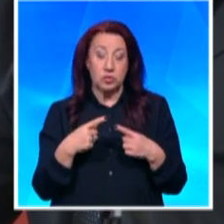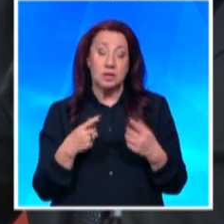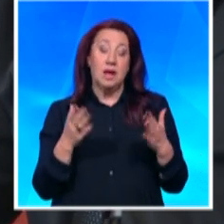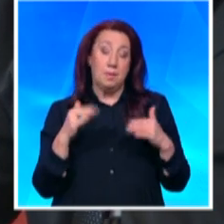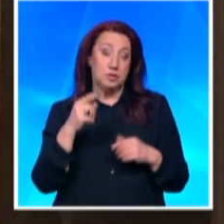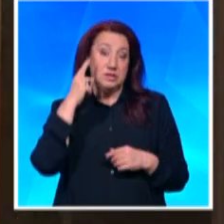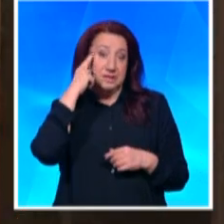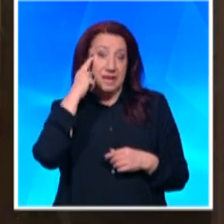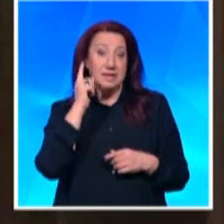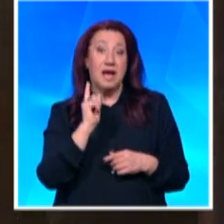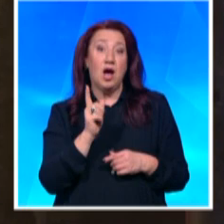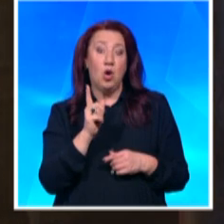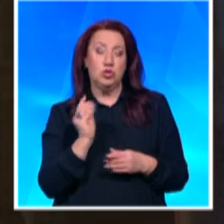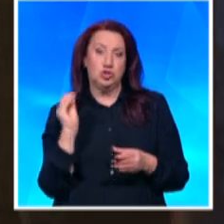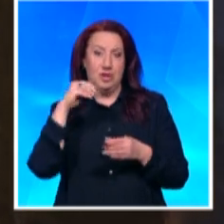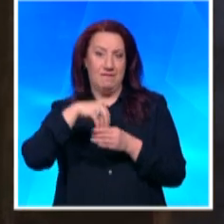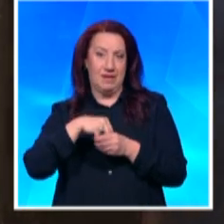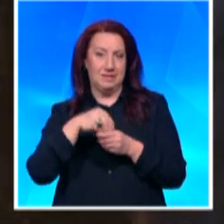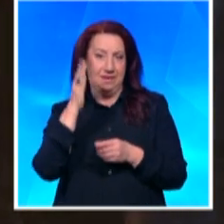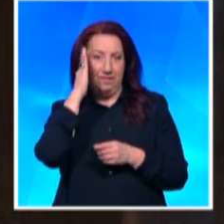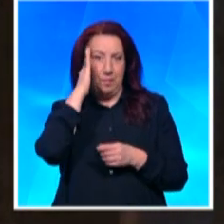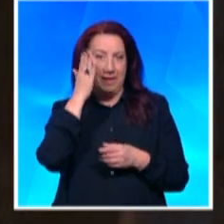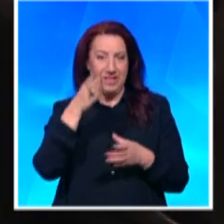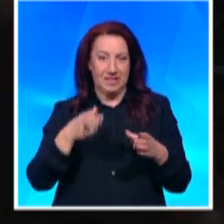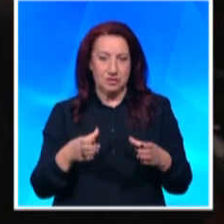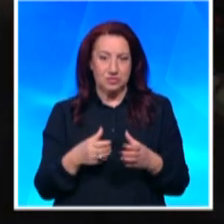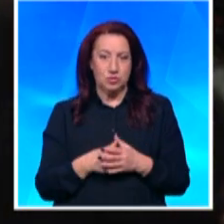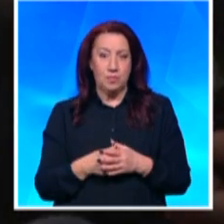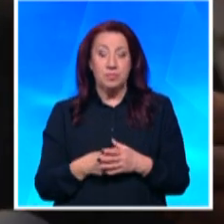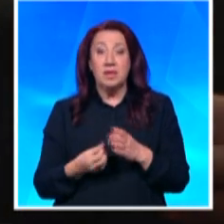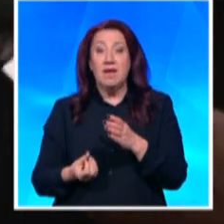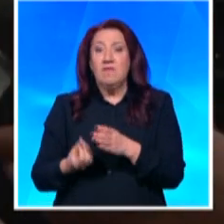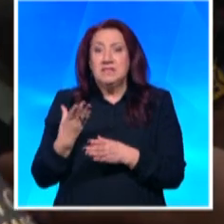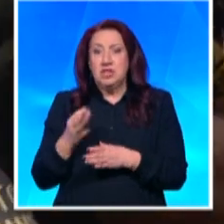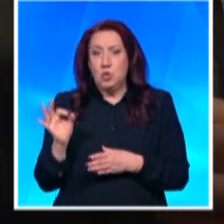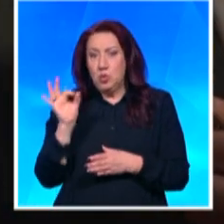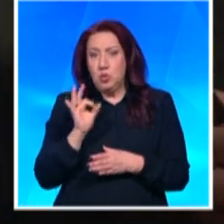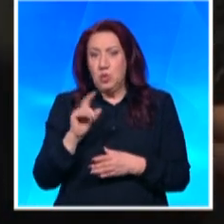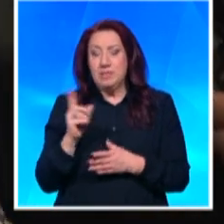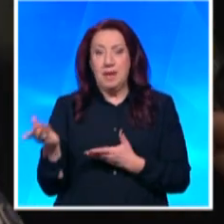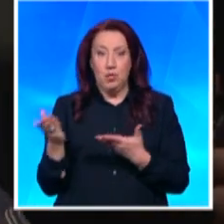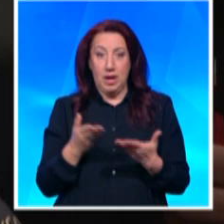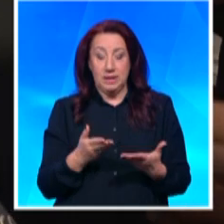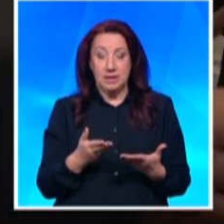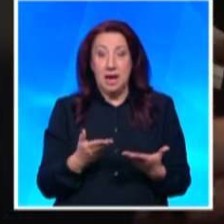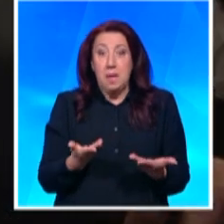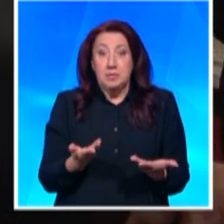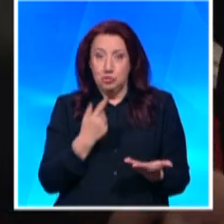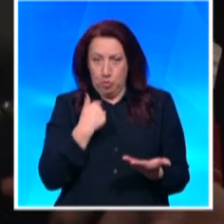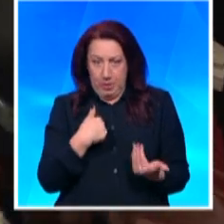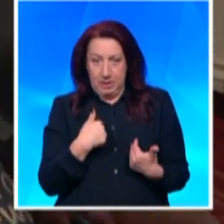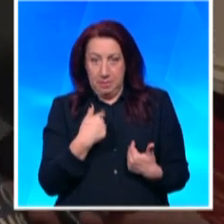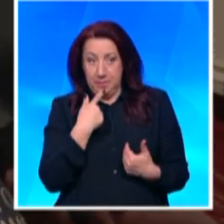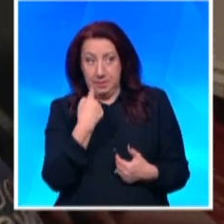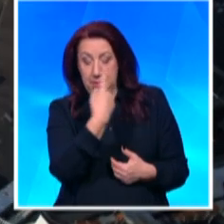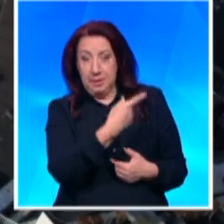изпълняват тия приоритети. А Възраждане изобщо не са били поканени. Е, защо мен питате, питате Мария Габриел? Аз вие не сте поканени или вие сте отказали?